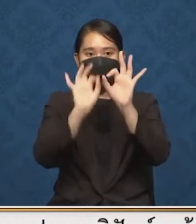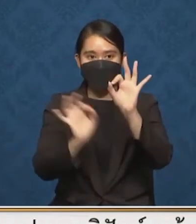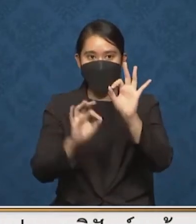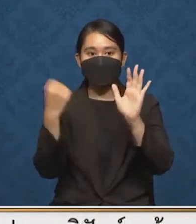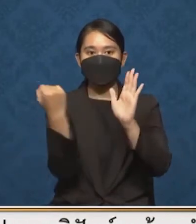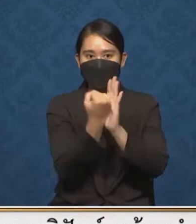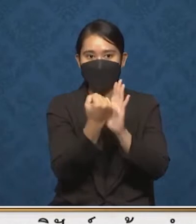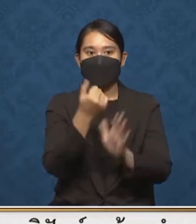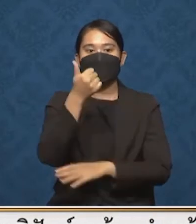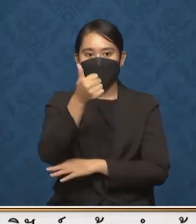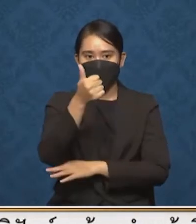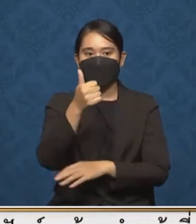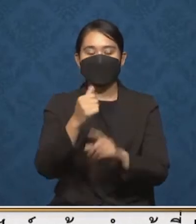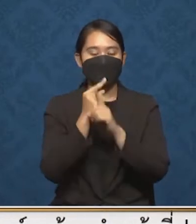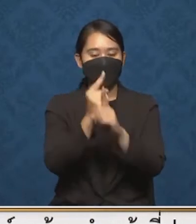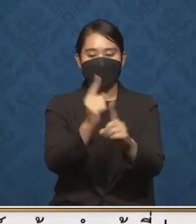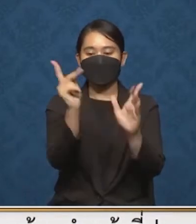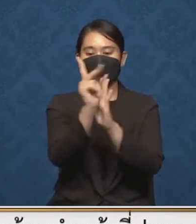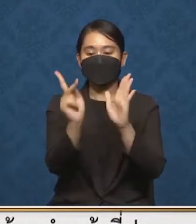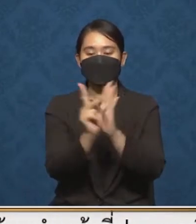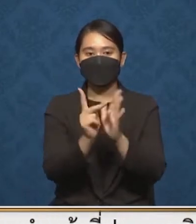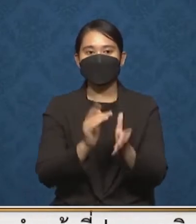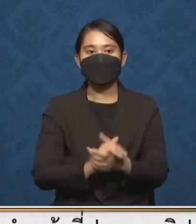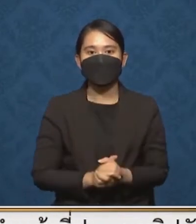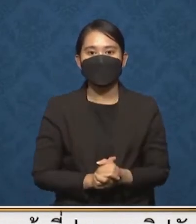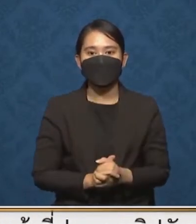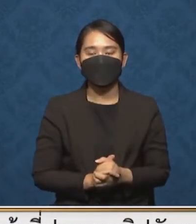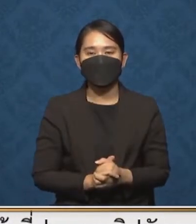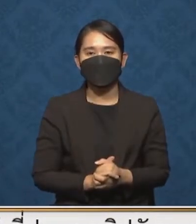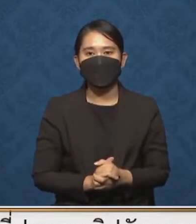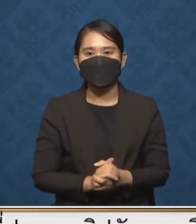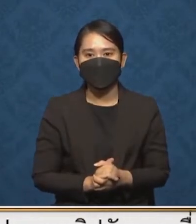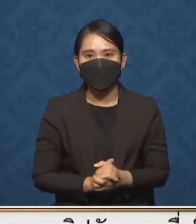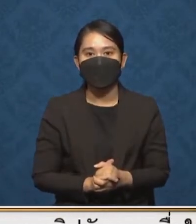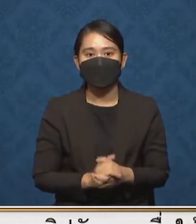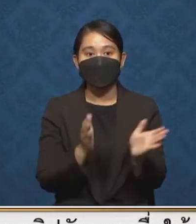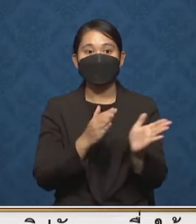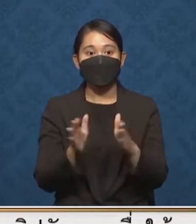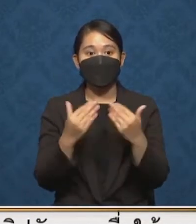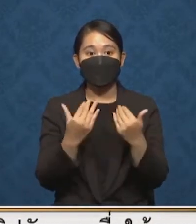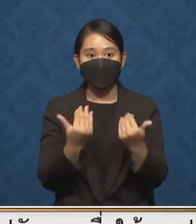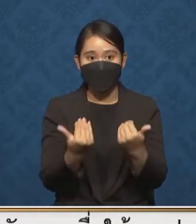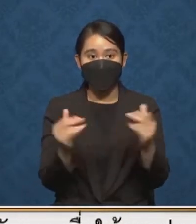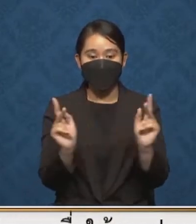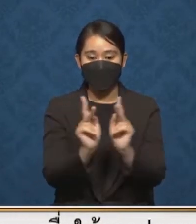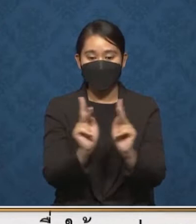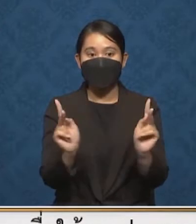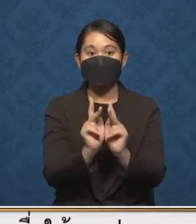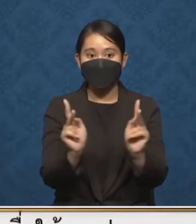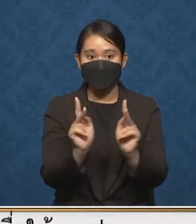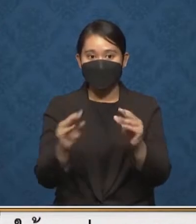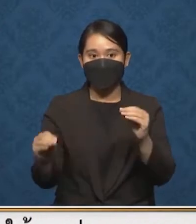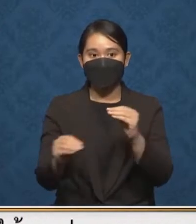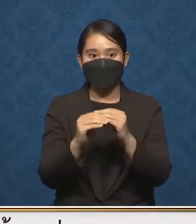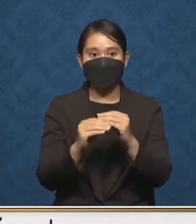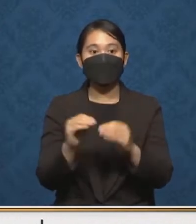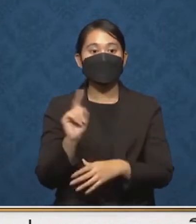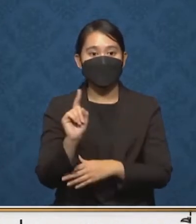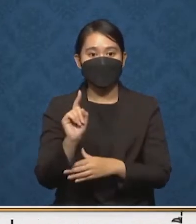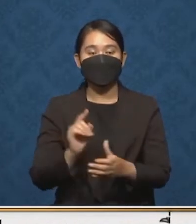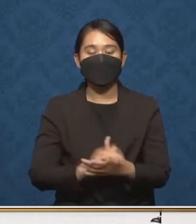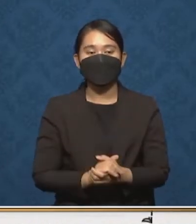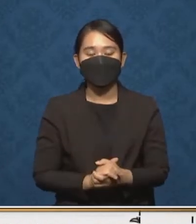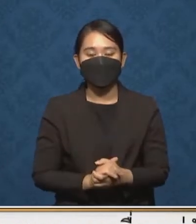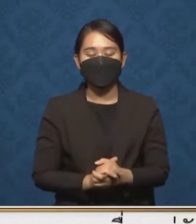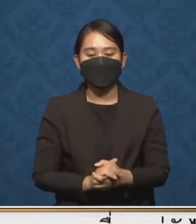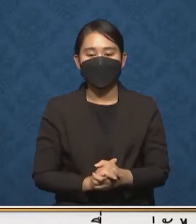ฏิบัติการไปตามกฎหมายฉบับนี้ครับฉะนั้นครับสิ่งที่ทางคณะกรรมการเพิ่มเติมเข้ามาครับโดยเฉพาะอย่างยิ่งการ